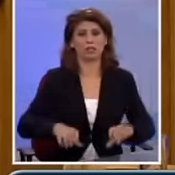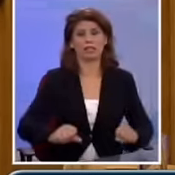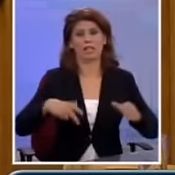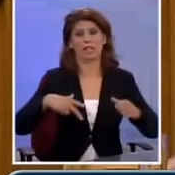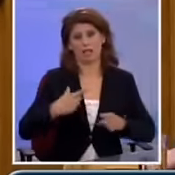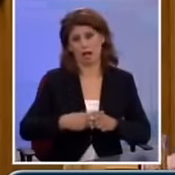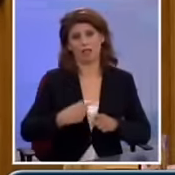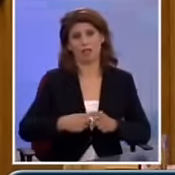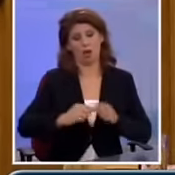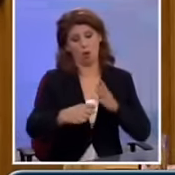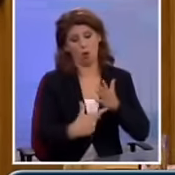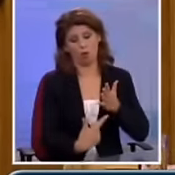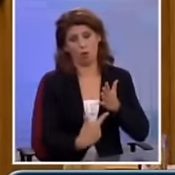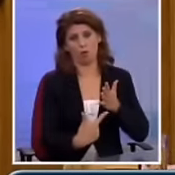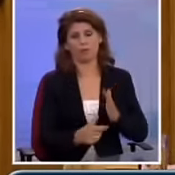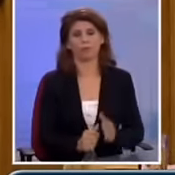μας. 8.